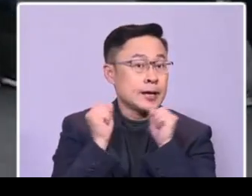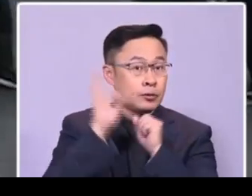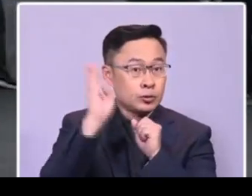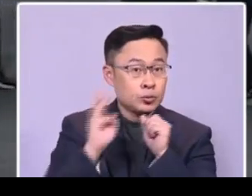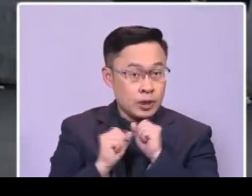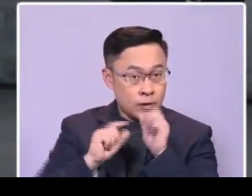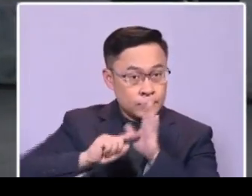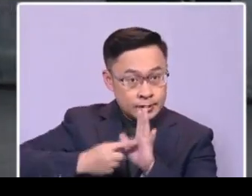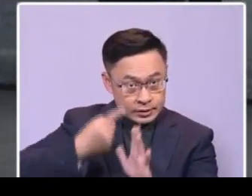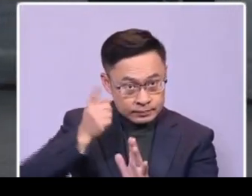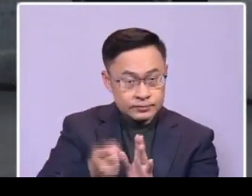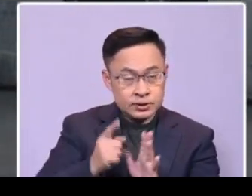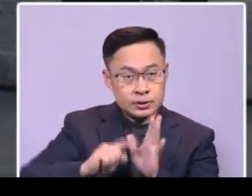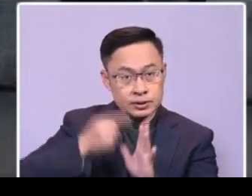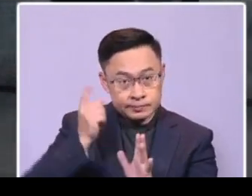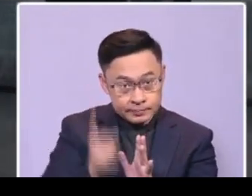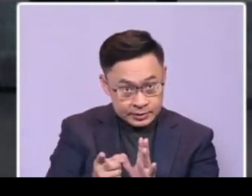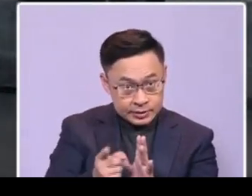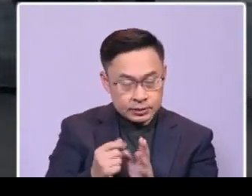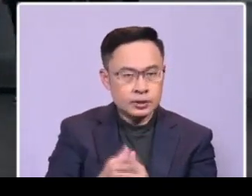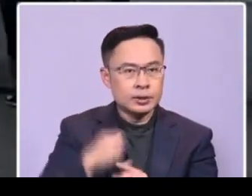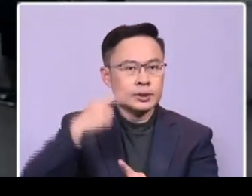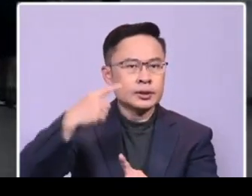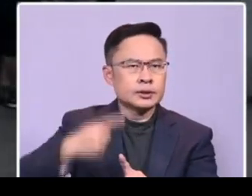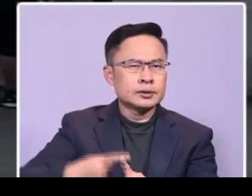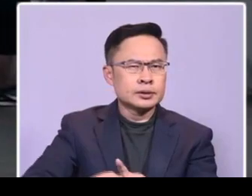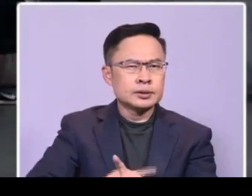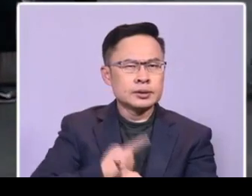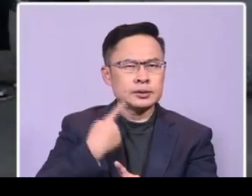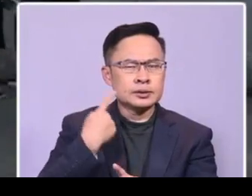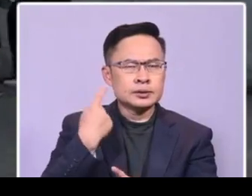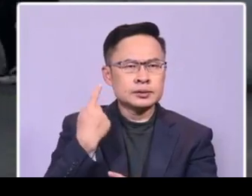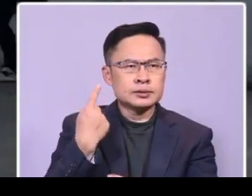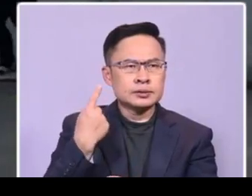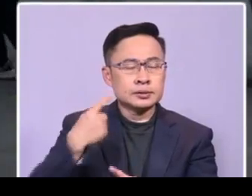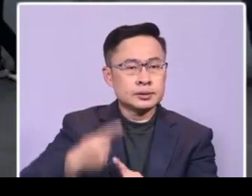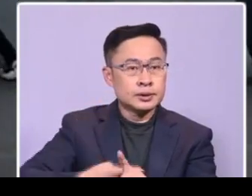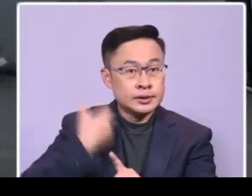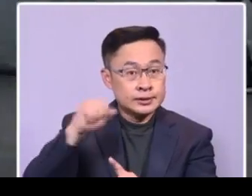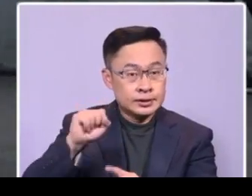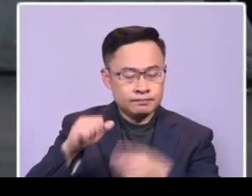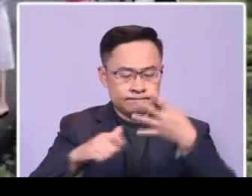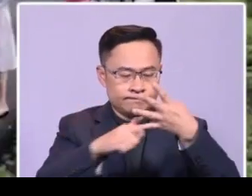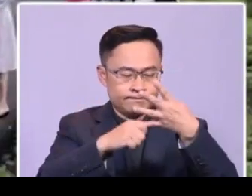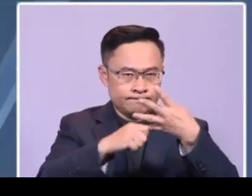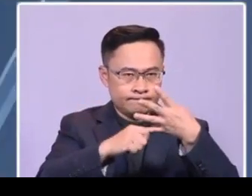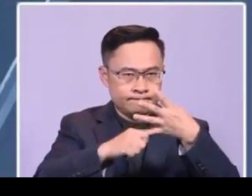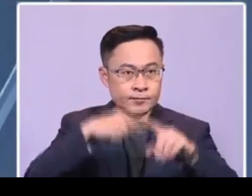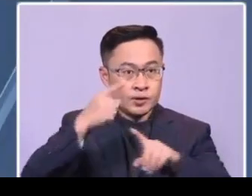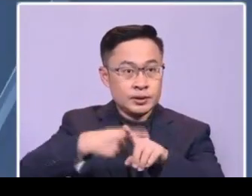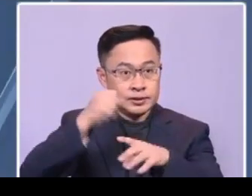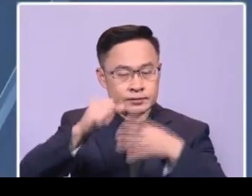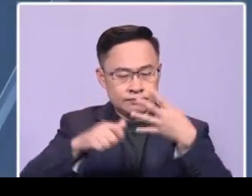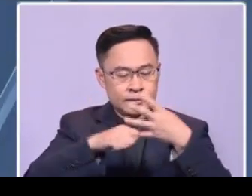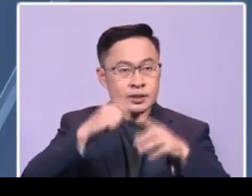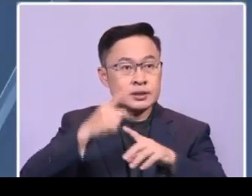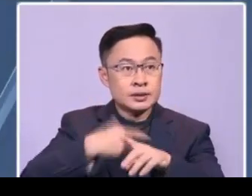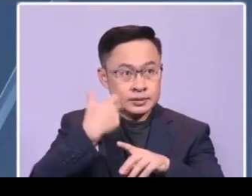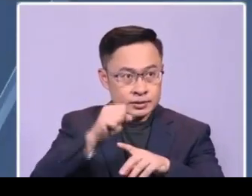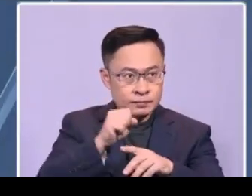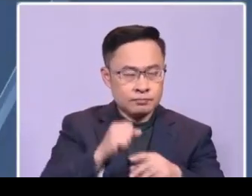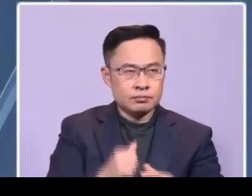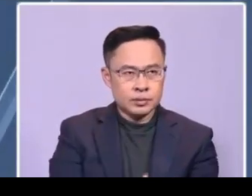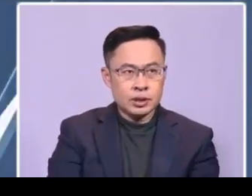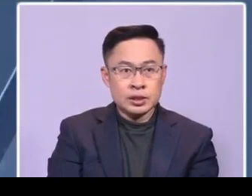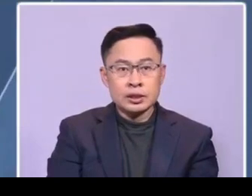จะเข้าสู่อย่างเป็นทางการในช่วงประมาณสัปดาห์ที่ 4ของเดือนตุลาคมก็คือปลายเดือนนี้นะครับซึ่งช้ากว่าที่คาด